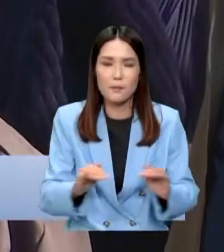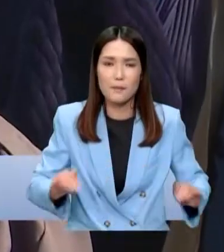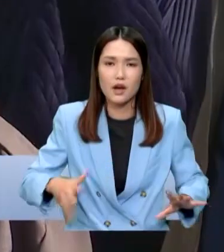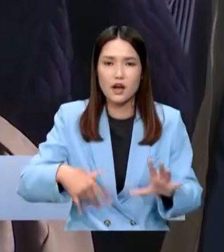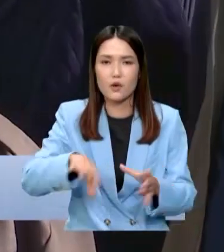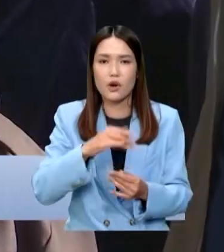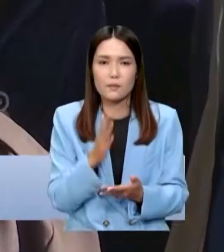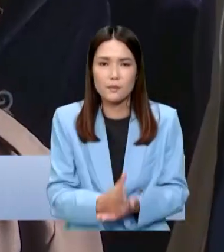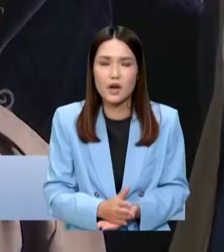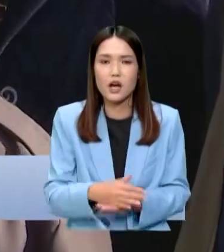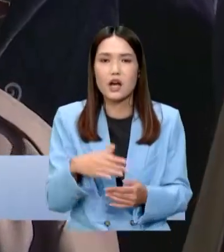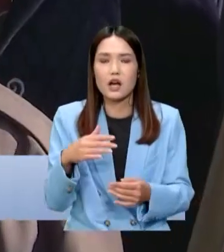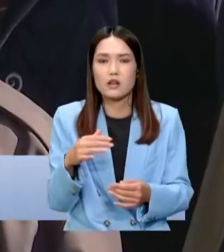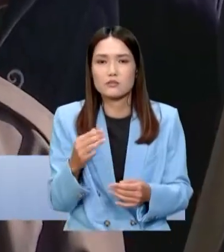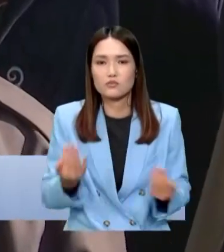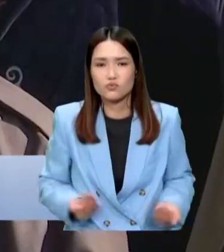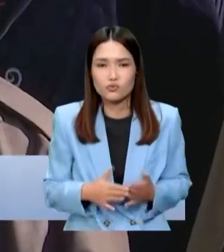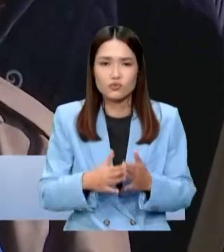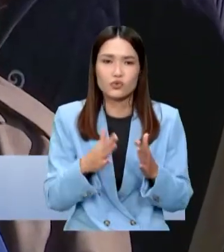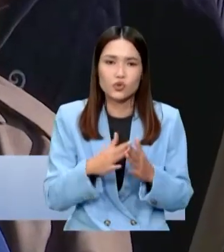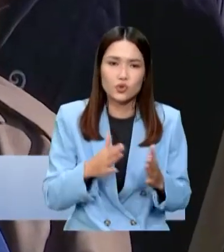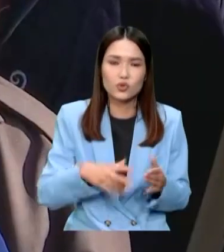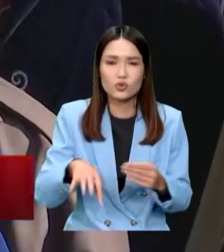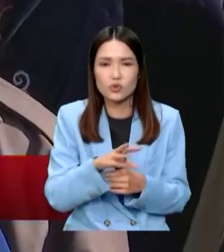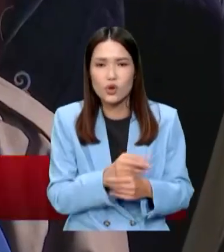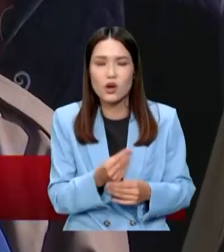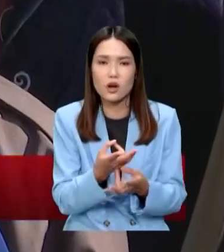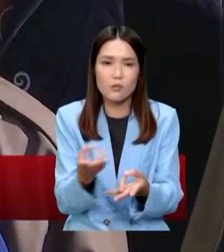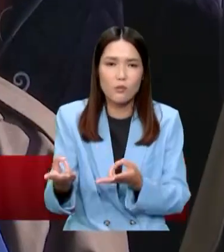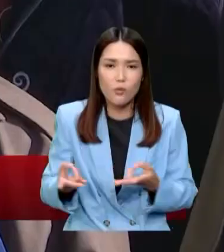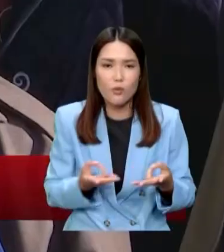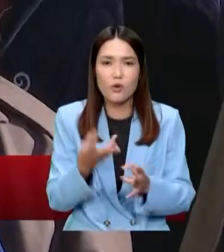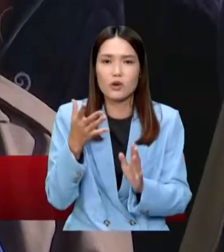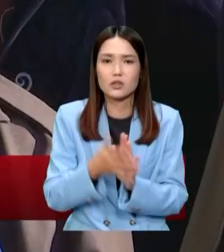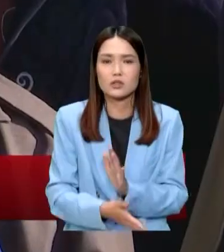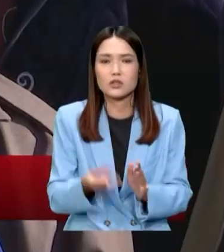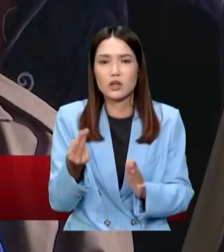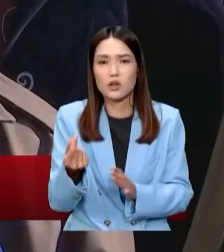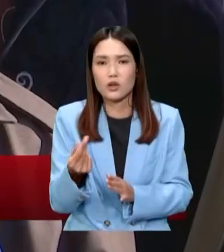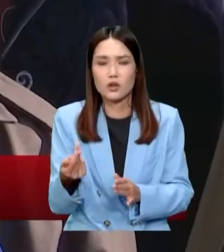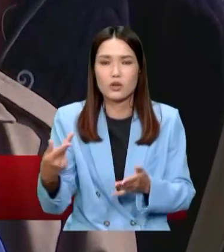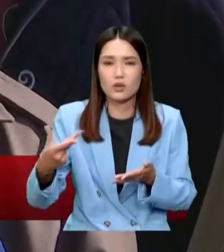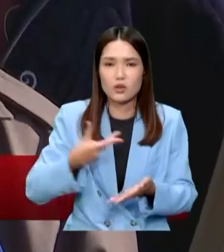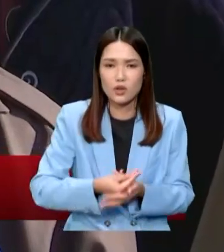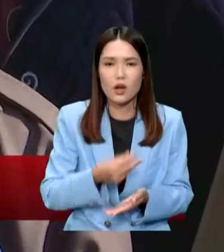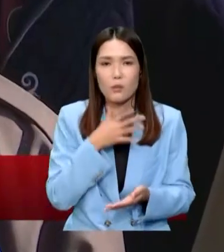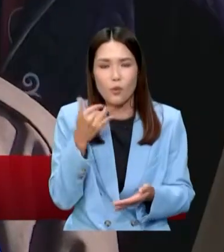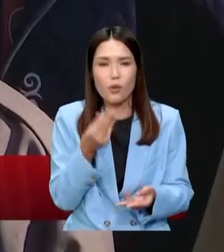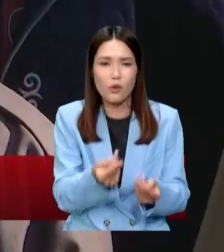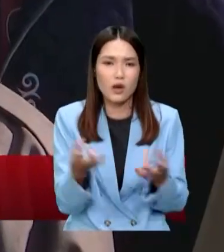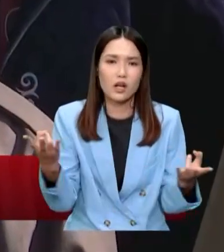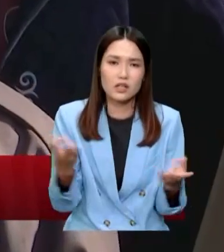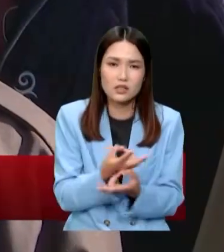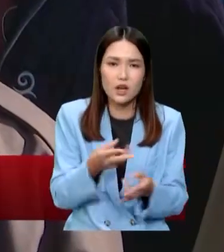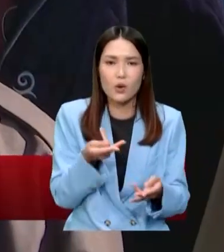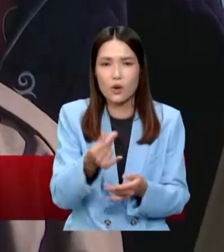бар, тіршілігі бар. Үйіндегі мысалы ыстық су, жылы су, тоқтың ақшасынан тартып төлейтін төлемдері бар. Соның бәрін